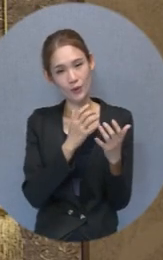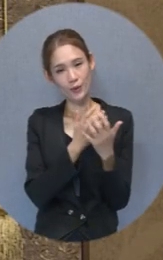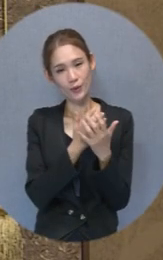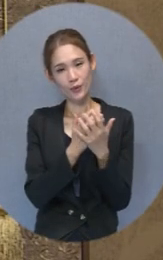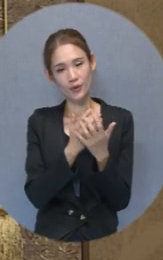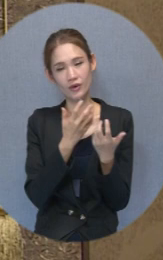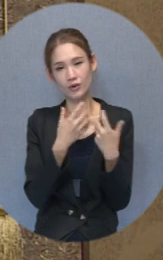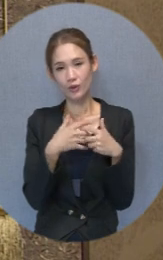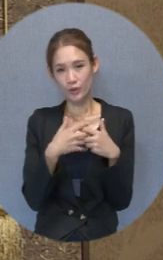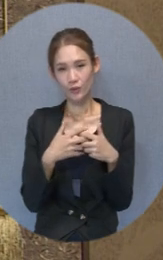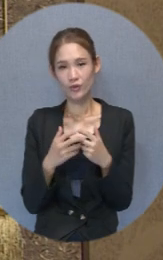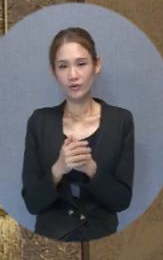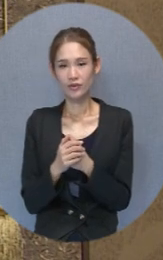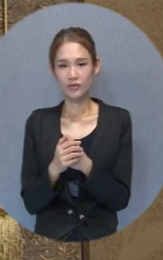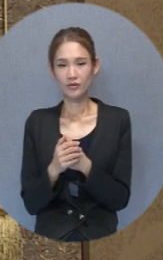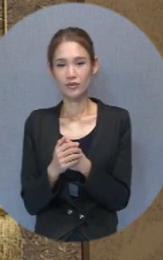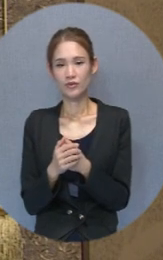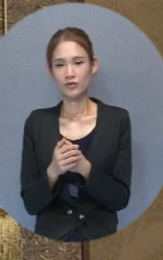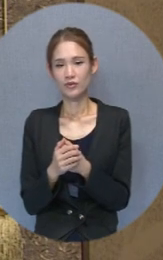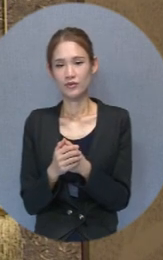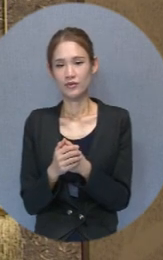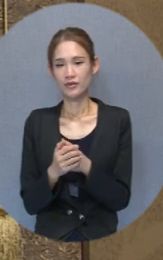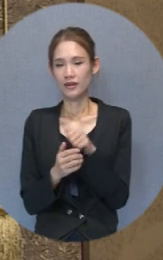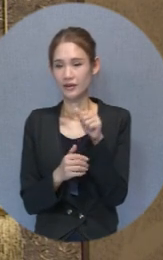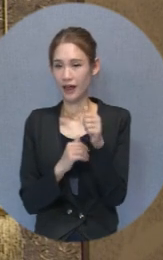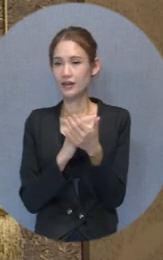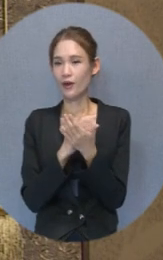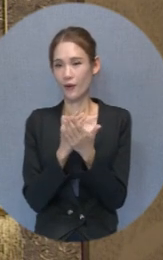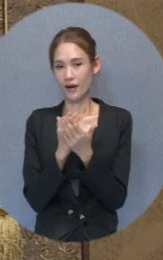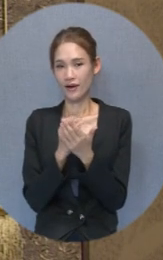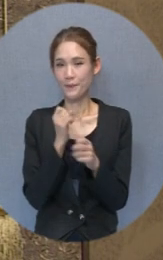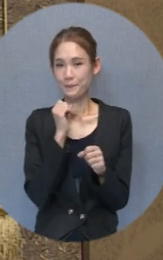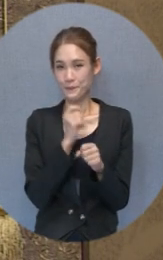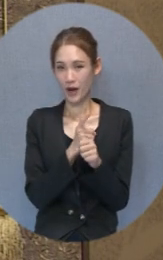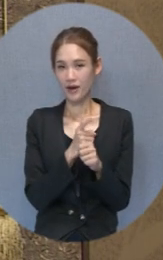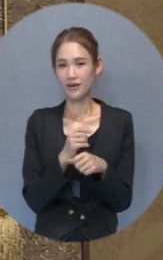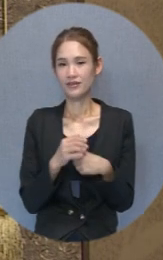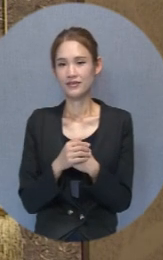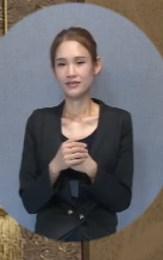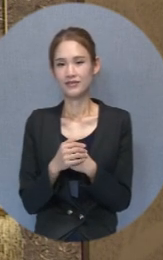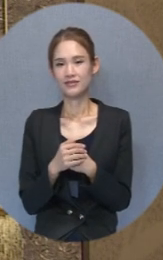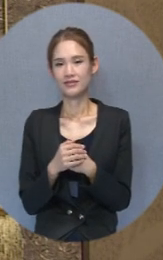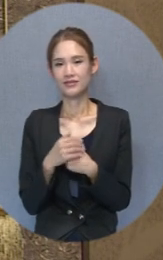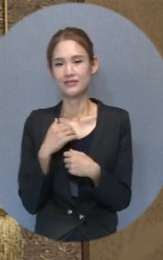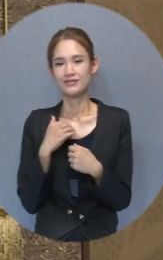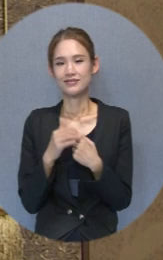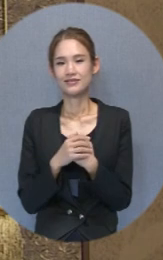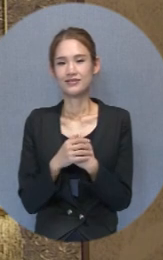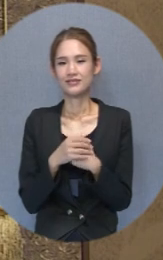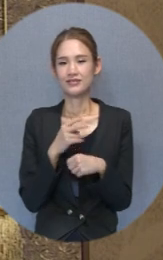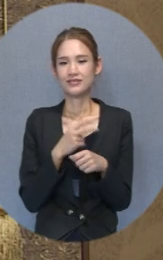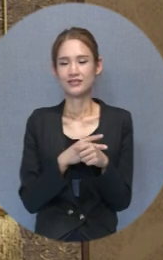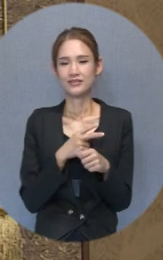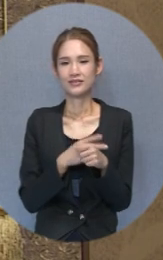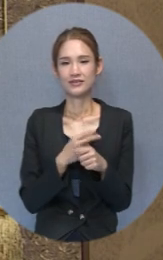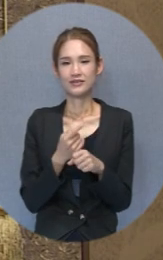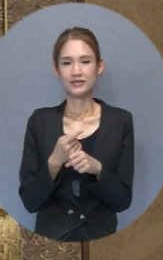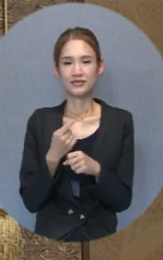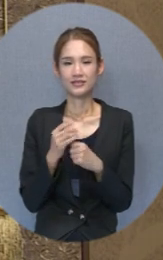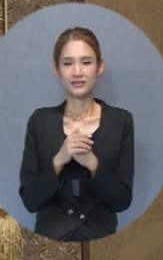점자 교구제가 또 한 5가지 정도가 있거든요. 벌써요? 네. 저희가 작년부터